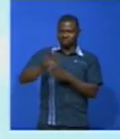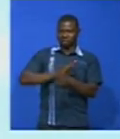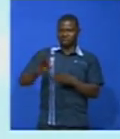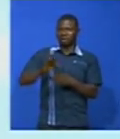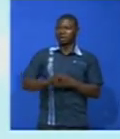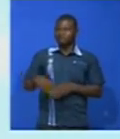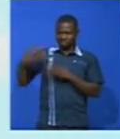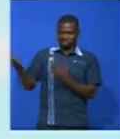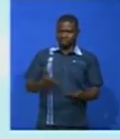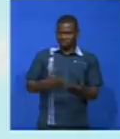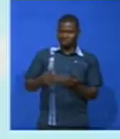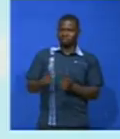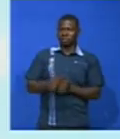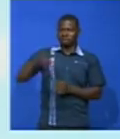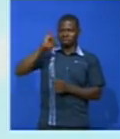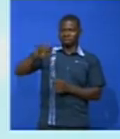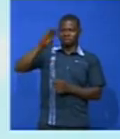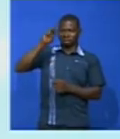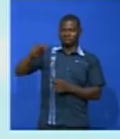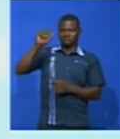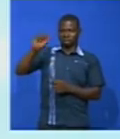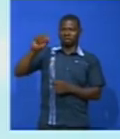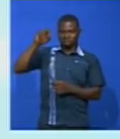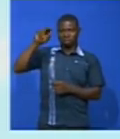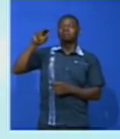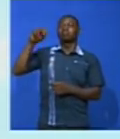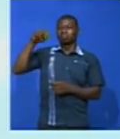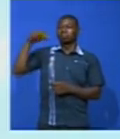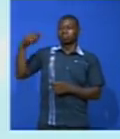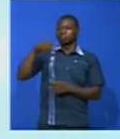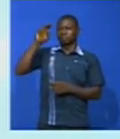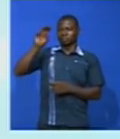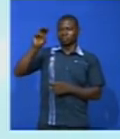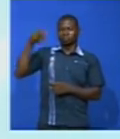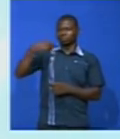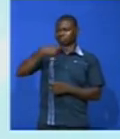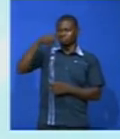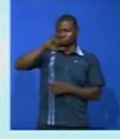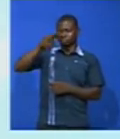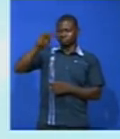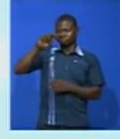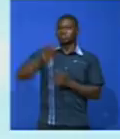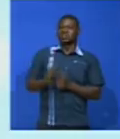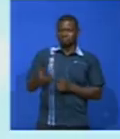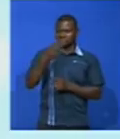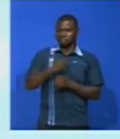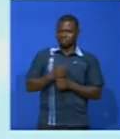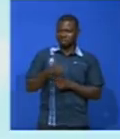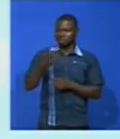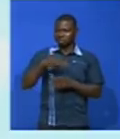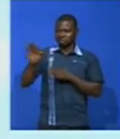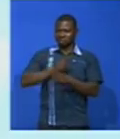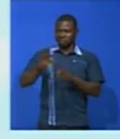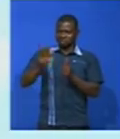l'Institut Imagine. Cette formation est destinée aux jeunes cinéastes nationaux et étrangers. Cette rencontre porte